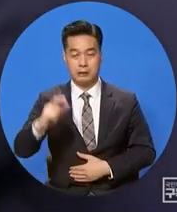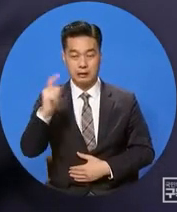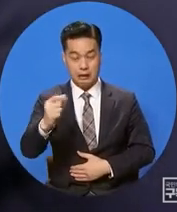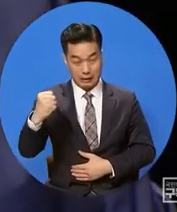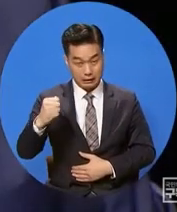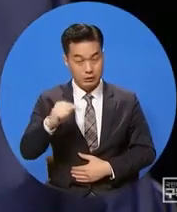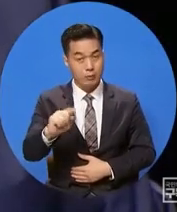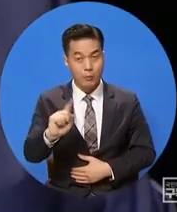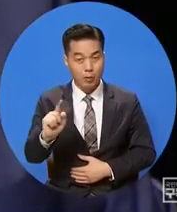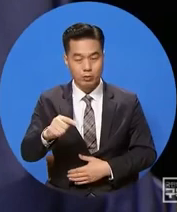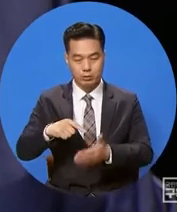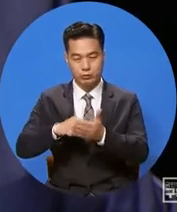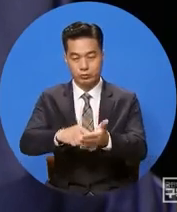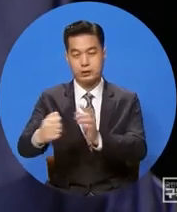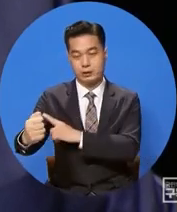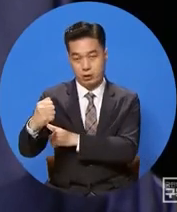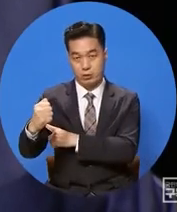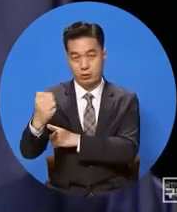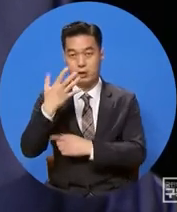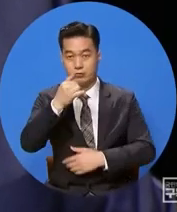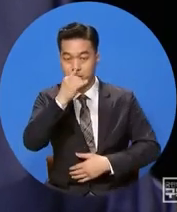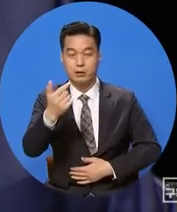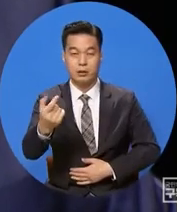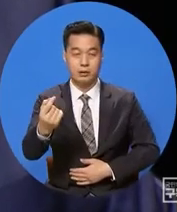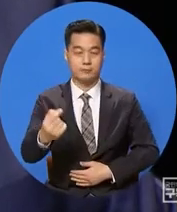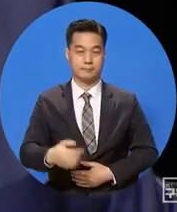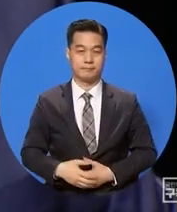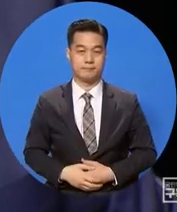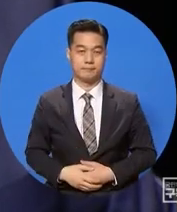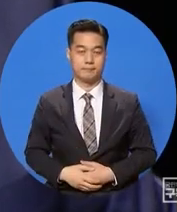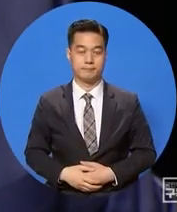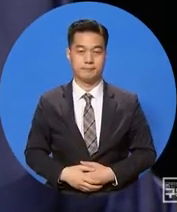뭐 추진력이라고 할 수 있겠죠. 추진력. 네.